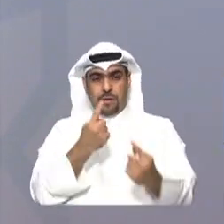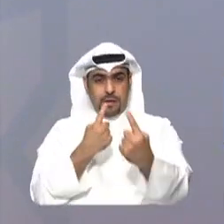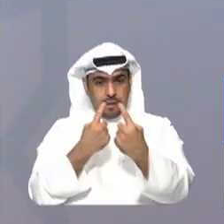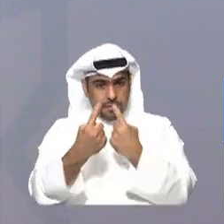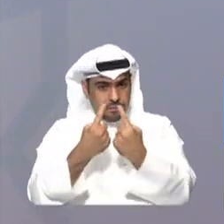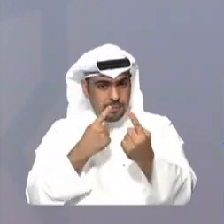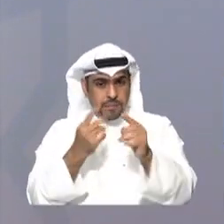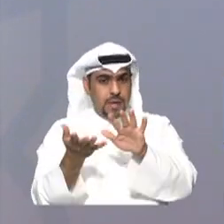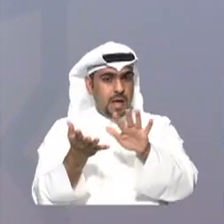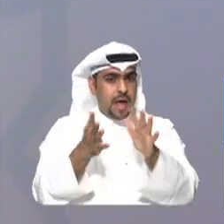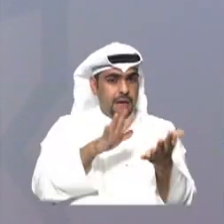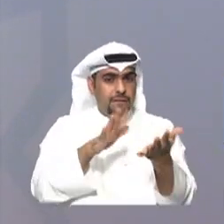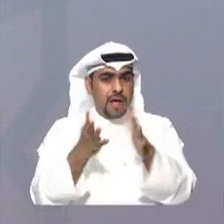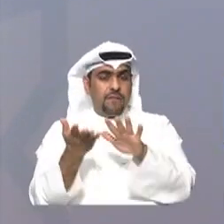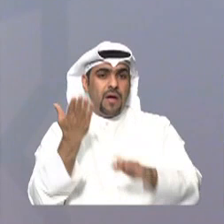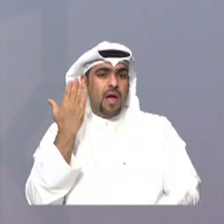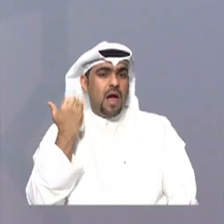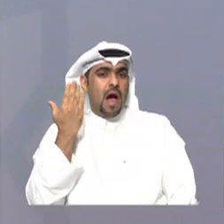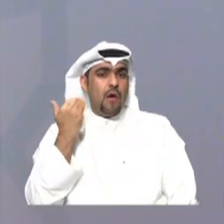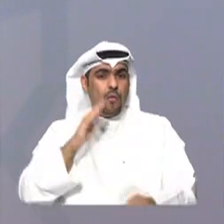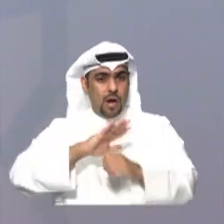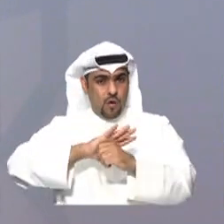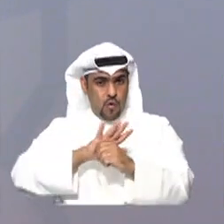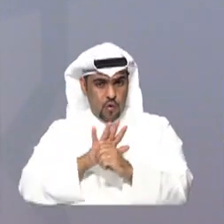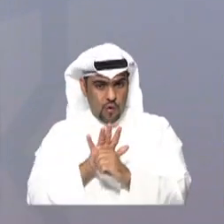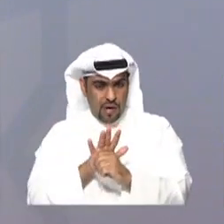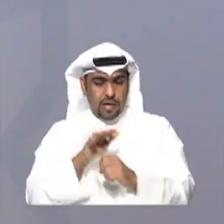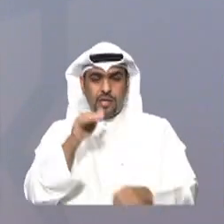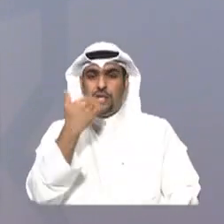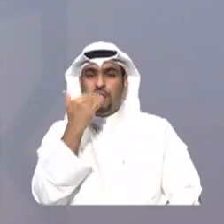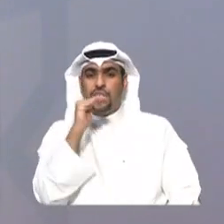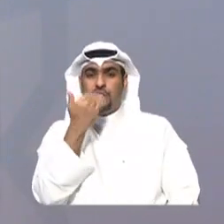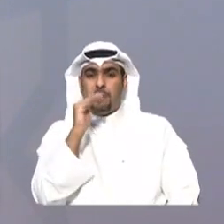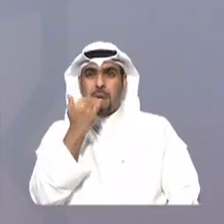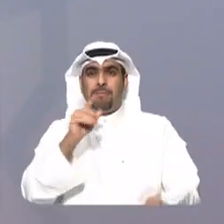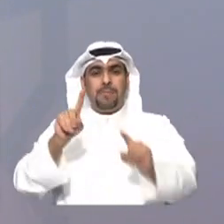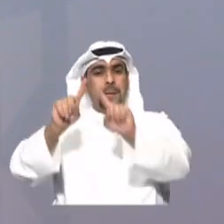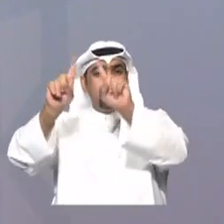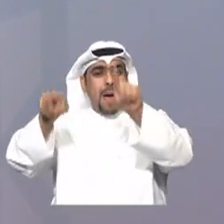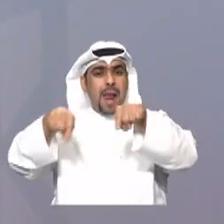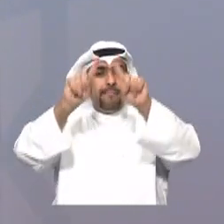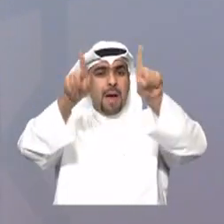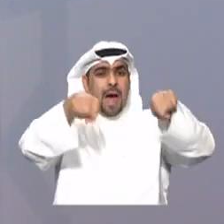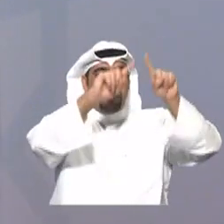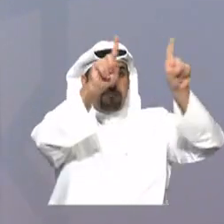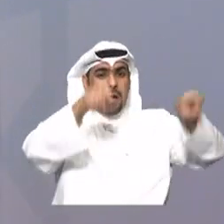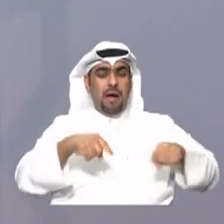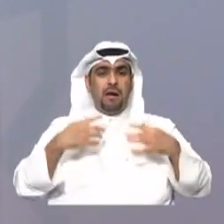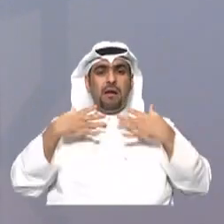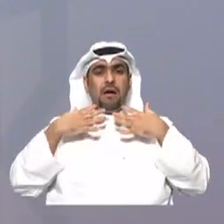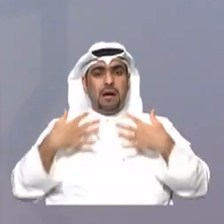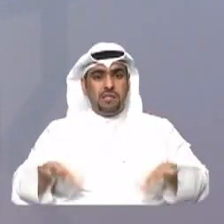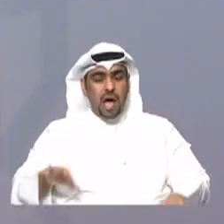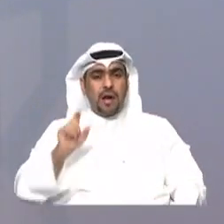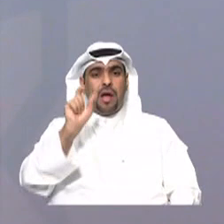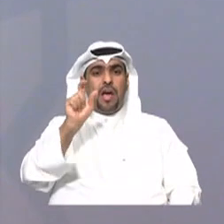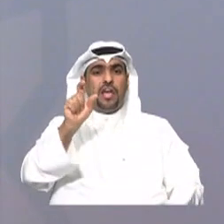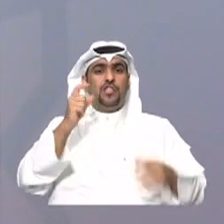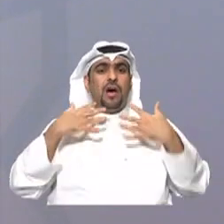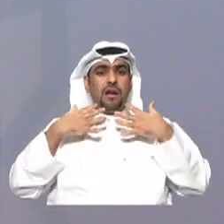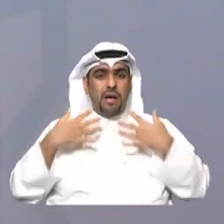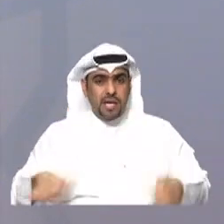الاثرات اللي كان نهايه همم تعانيها همم عامه اصحاب المشروعات الصغيره